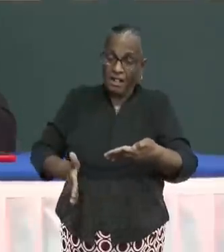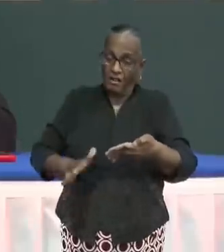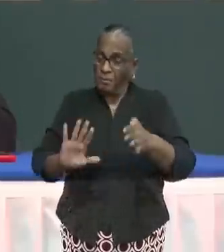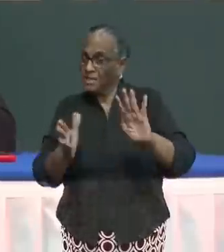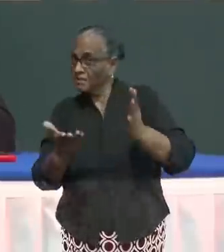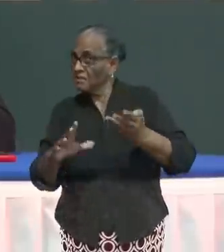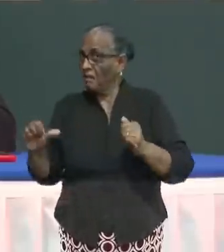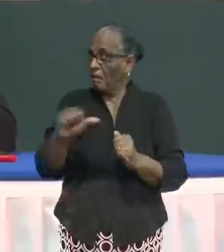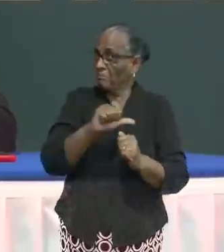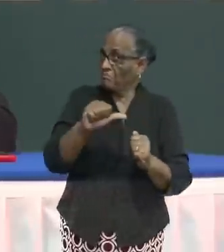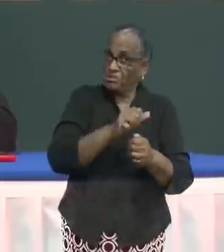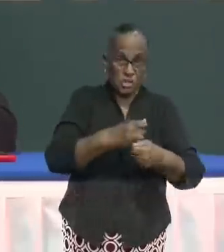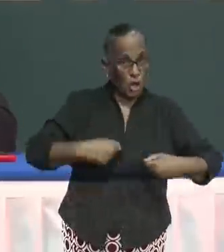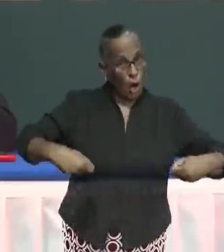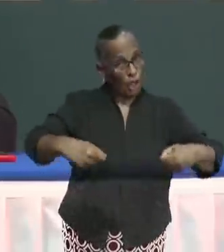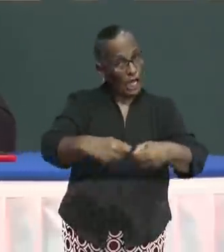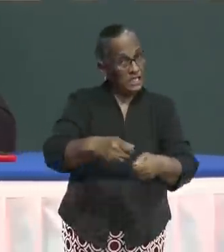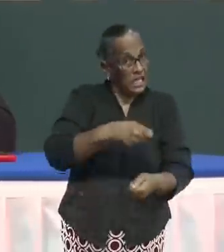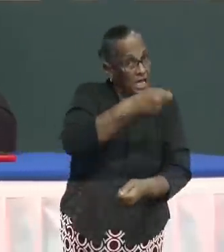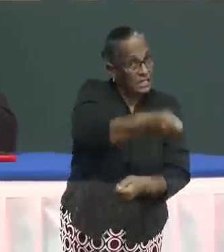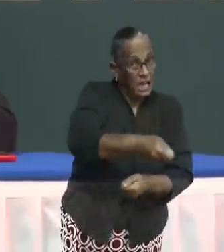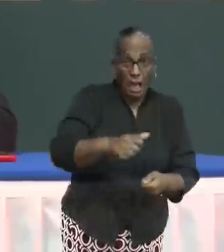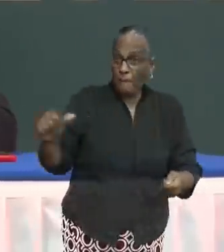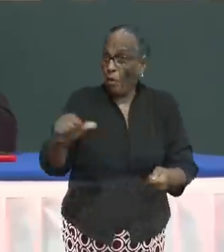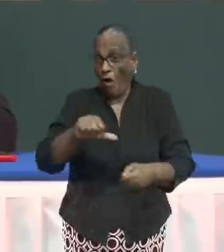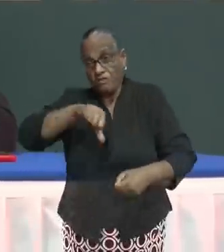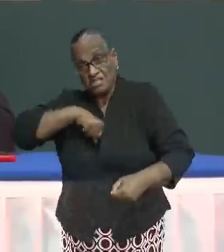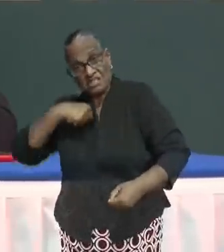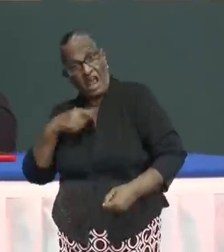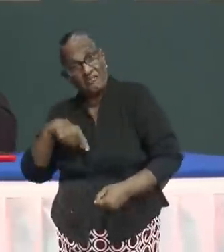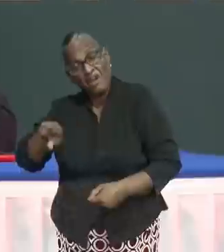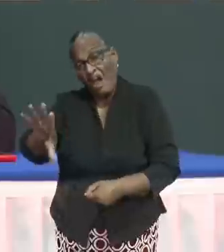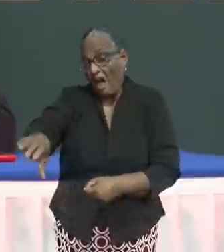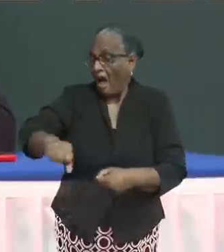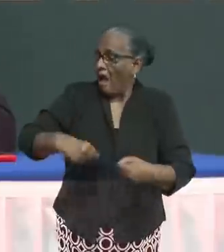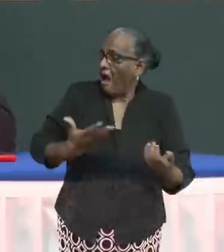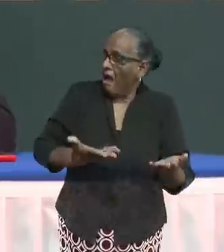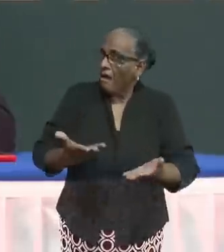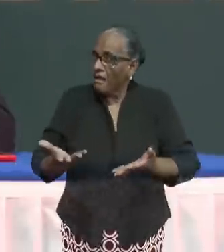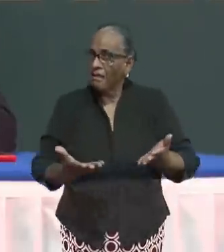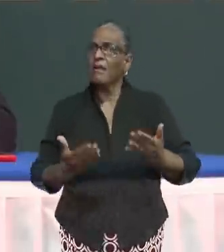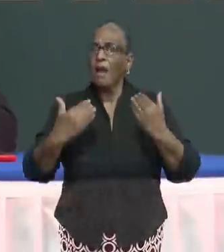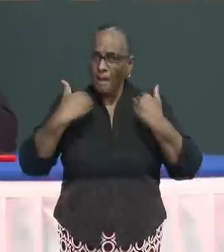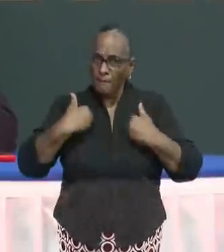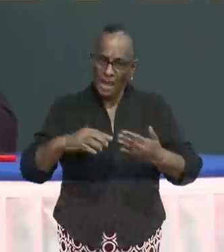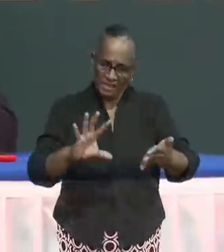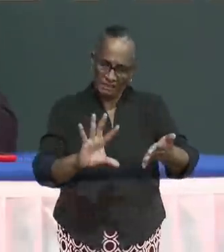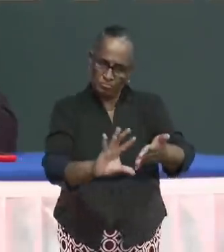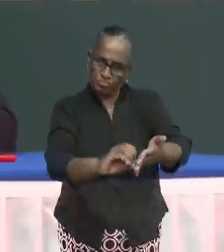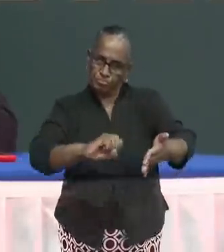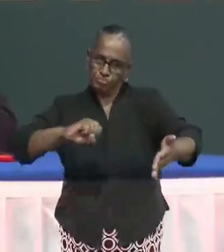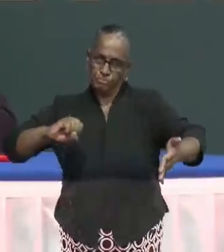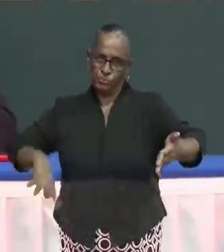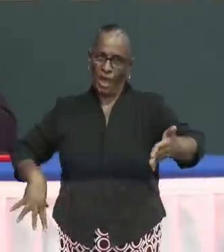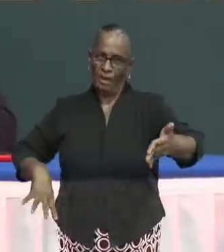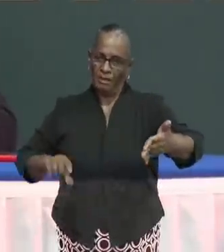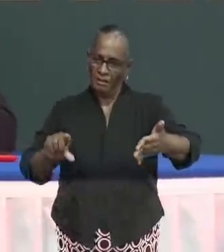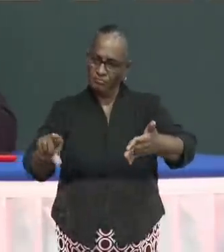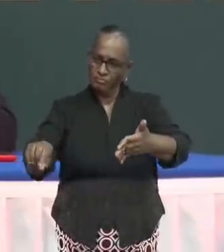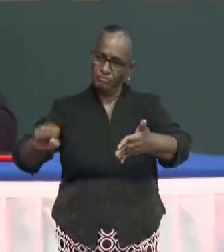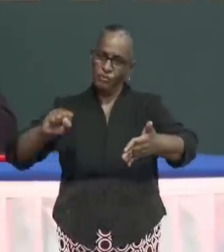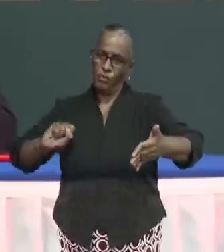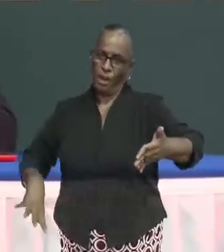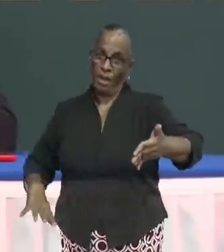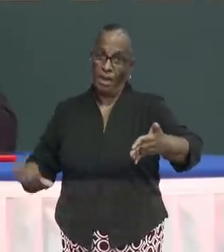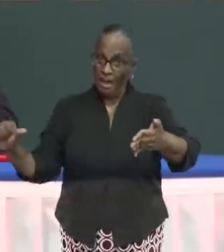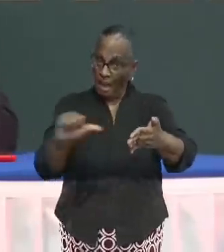sma. Hij heeft een beginies van de sma. en de sma heeft de